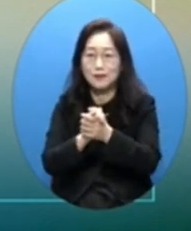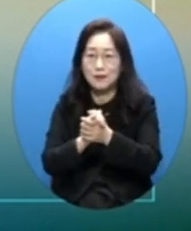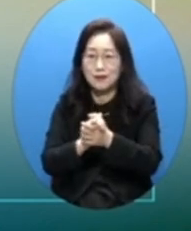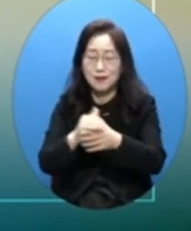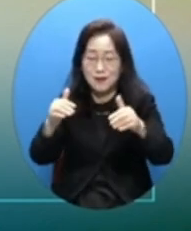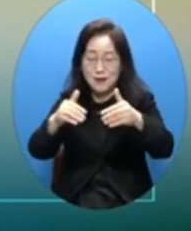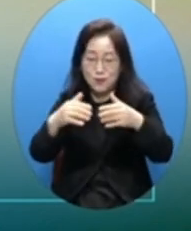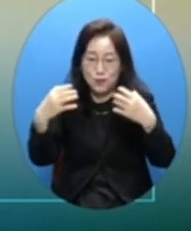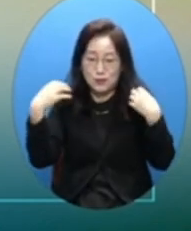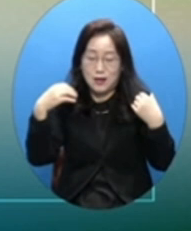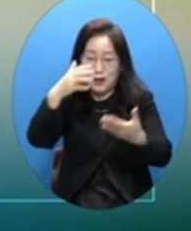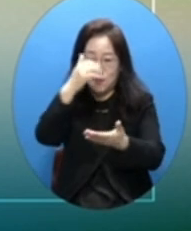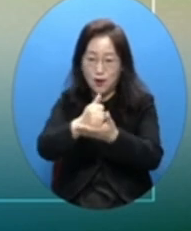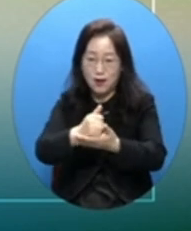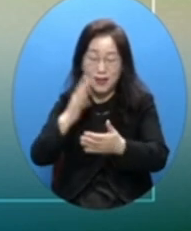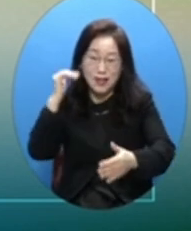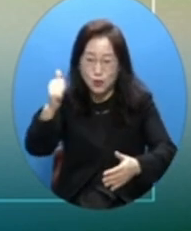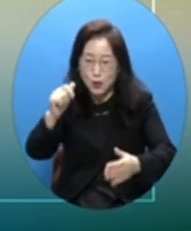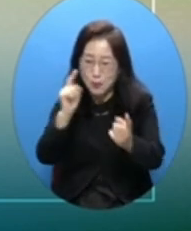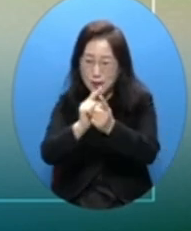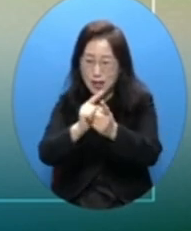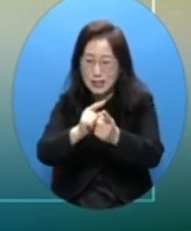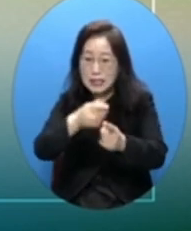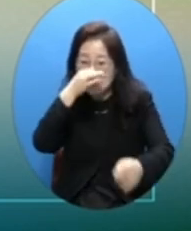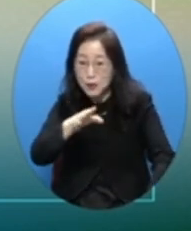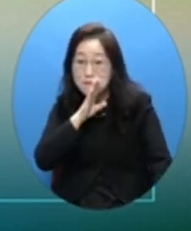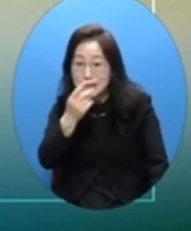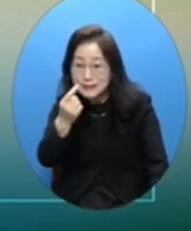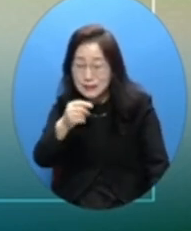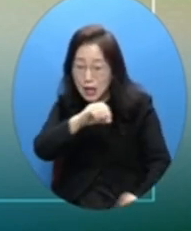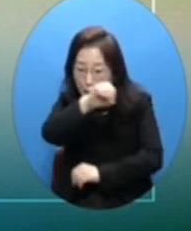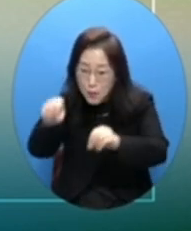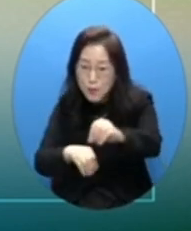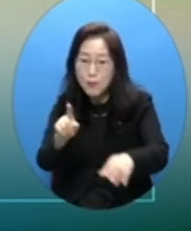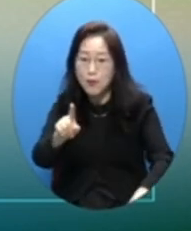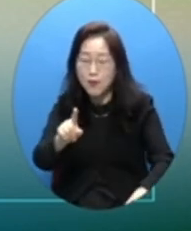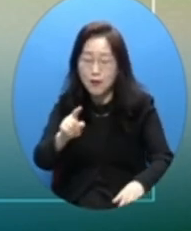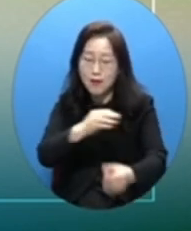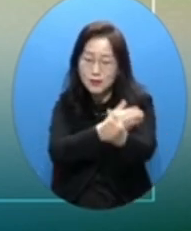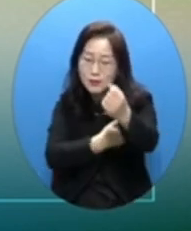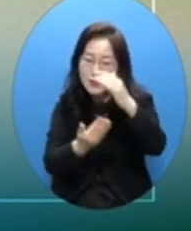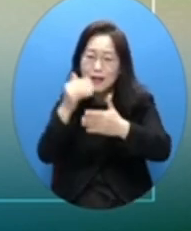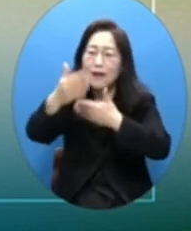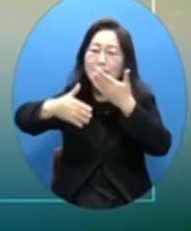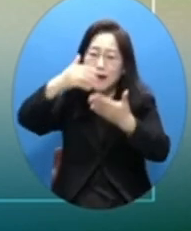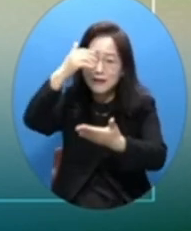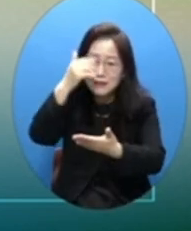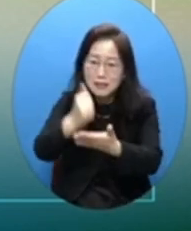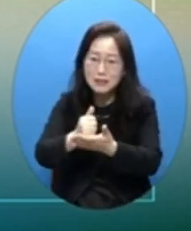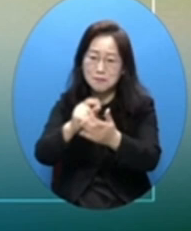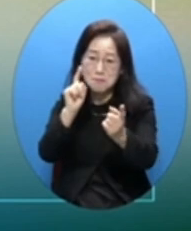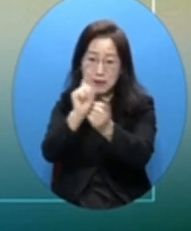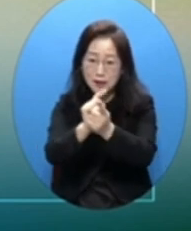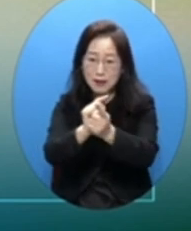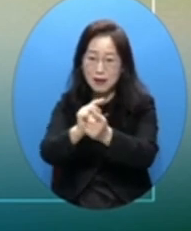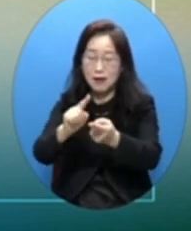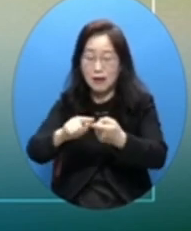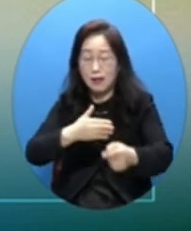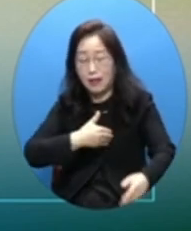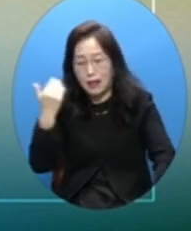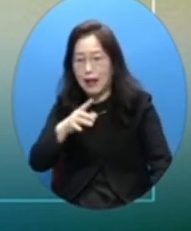장관이나 대통령 면에도 하늘의 별 따기인데 하물며 전지전능하신 하나님을 만날 수 있는 일을 어찌 게을리할 수